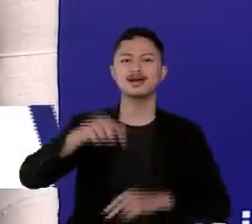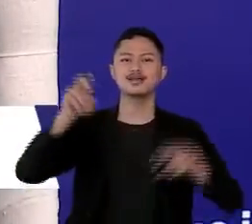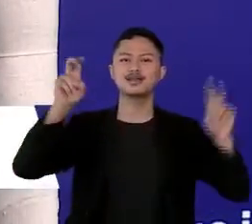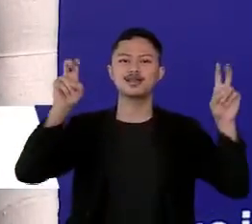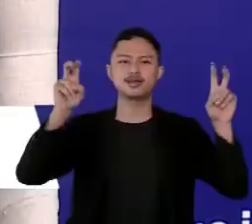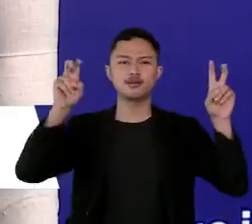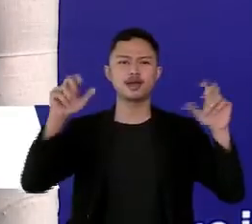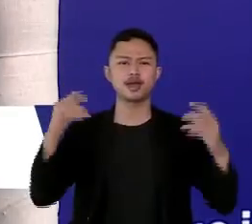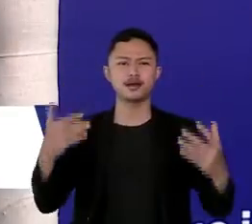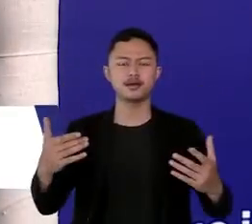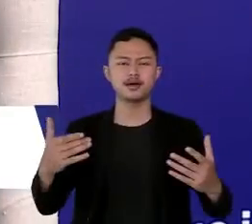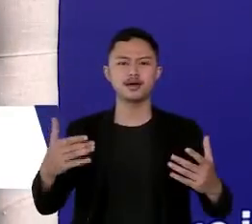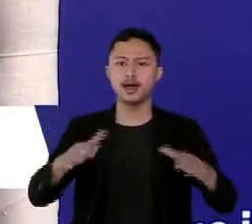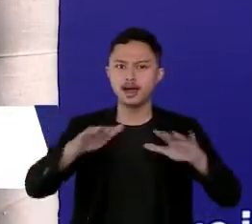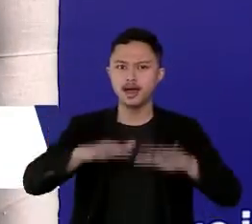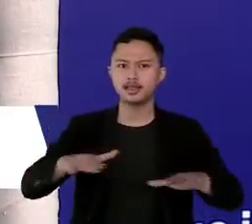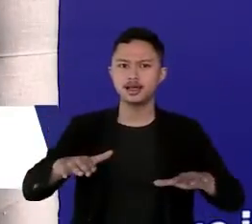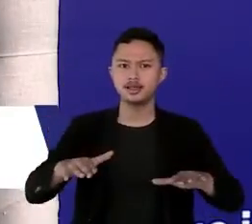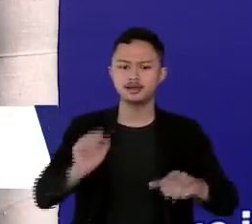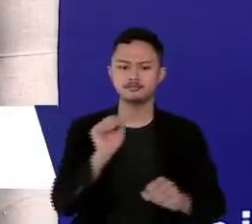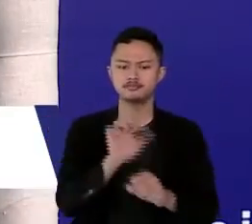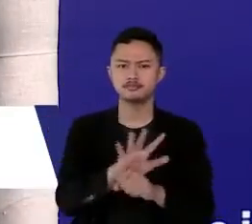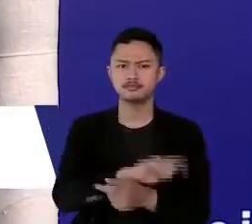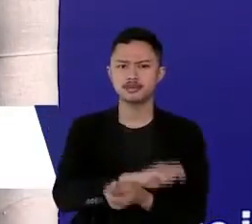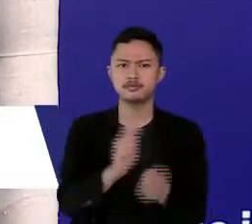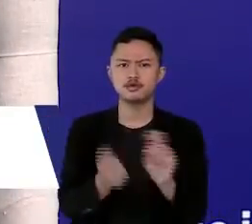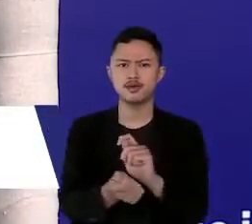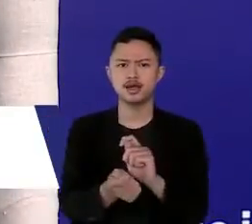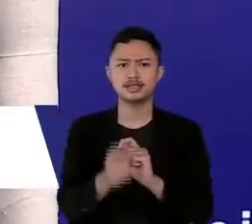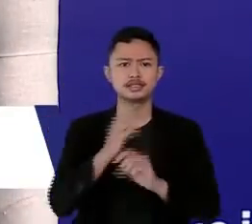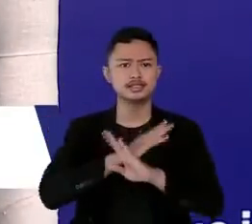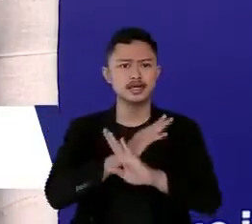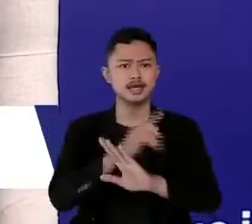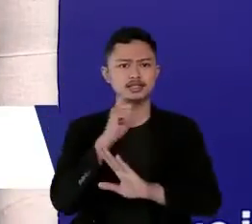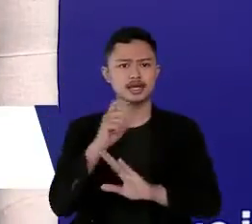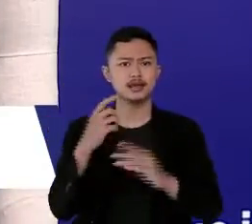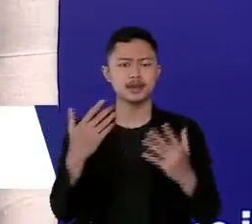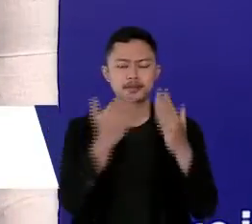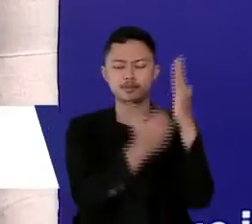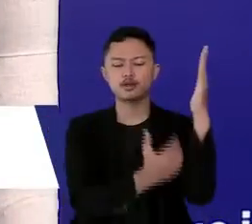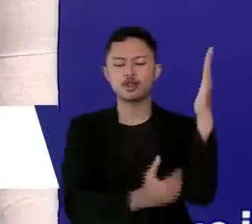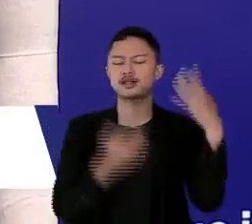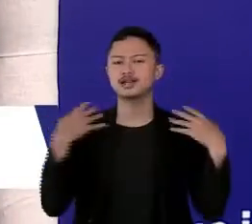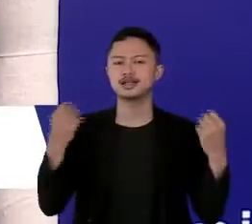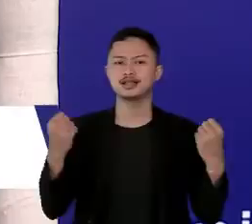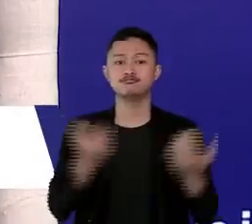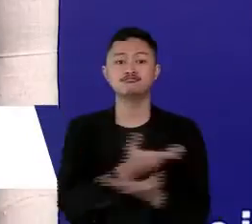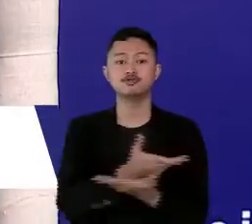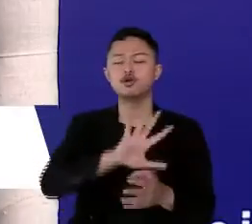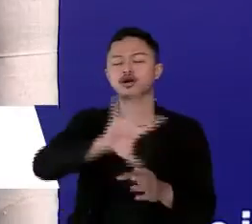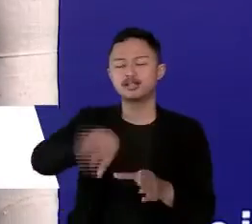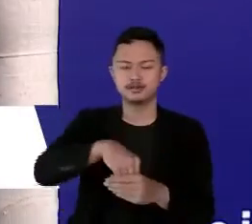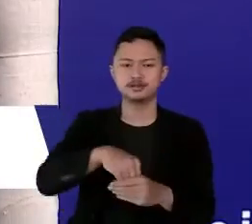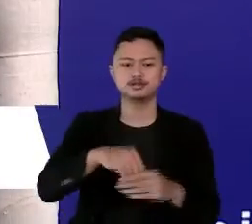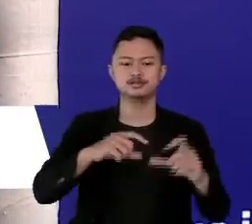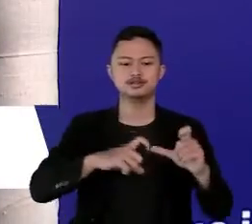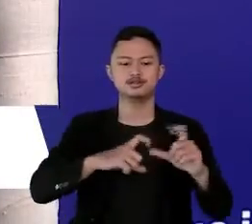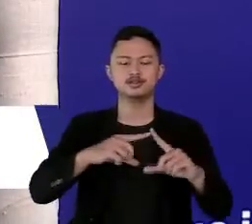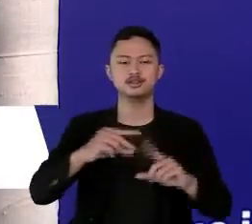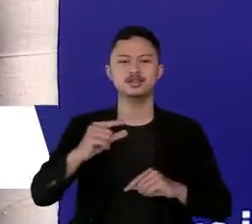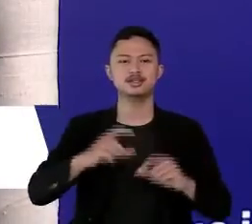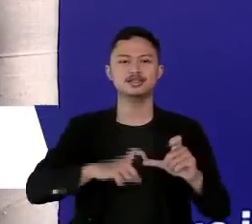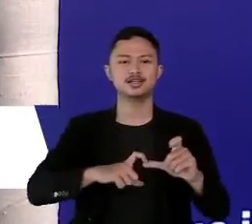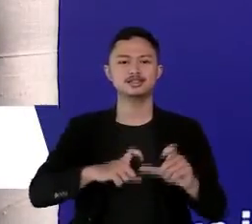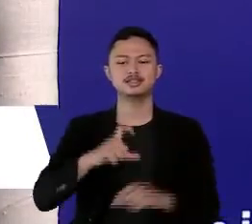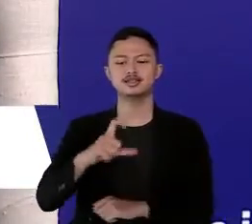ini dengan topik waspada mutasi virus dengan protokol kesehatan semua virus termasuk virus SARS coffee2